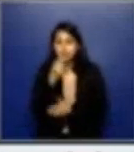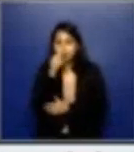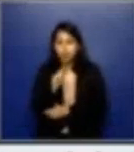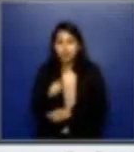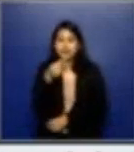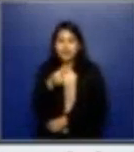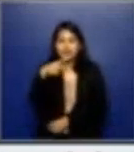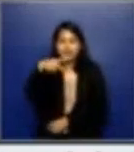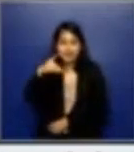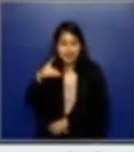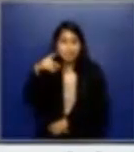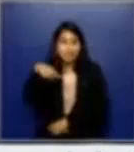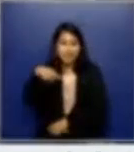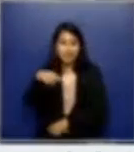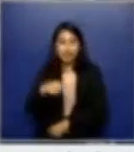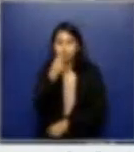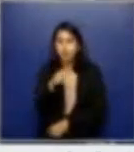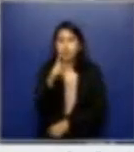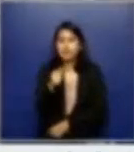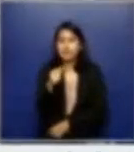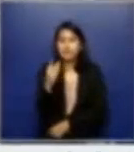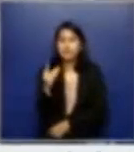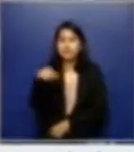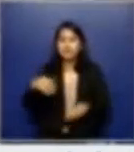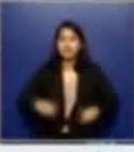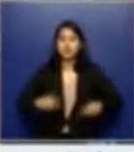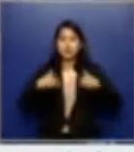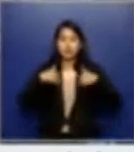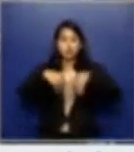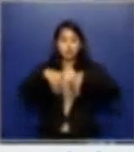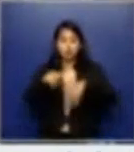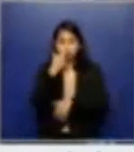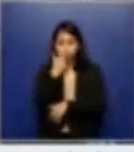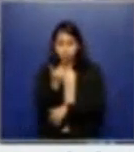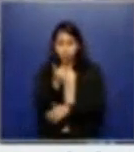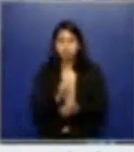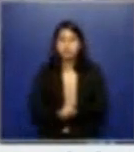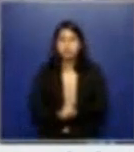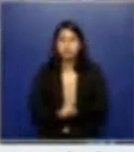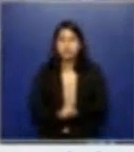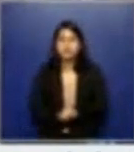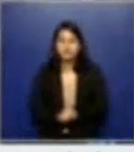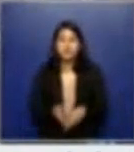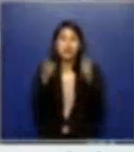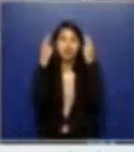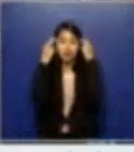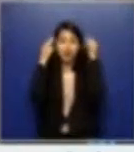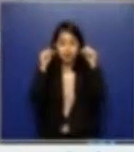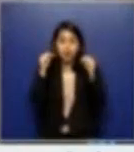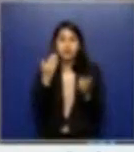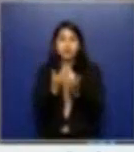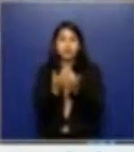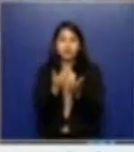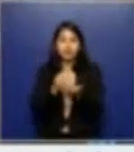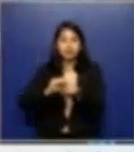GDP ดู GDP ดูชีวิตความเป็นอยู่ของประชาชนเพราะฉะนั้นท่านนายกใช้เงินไป